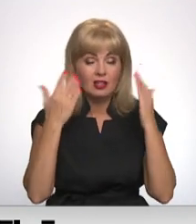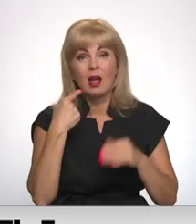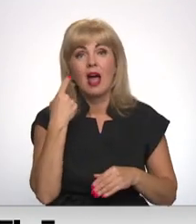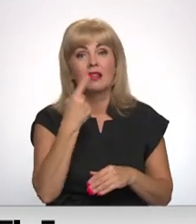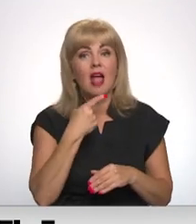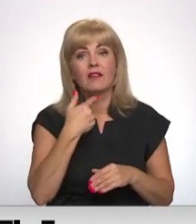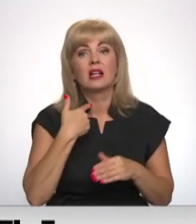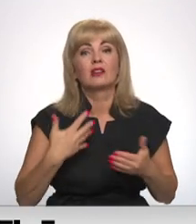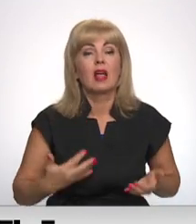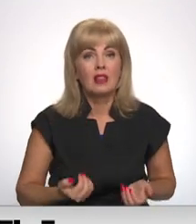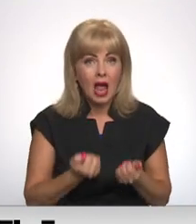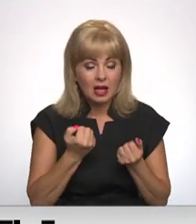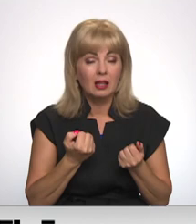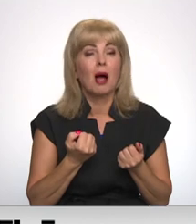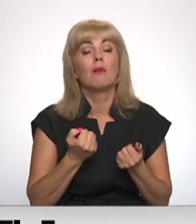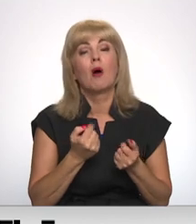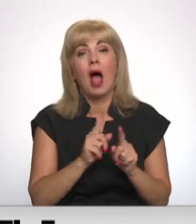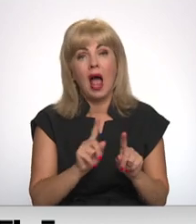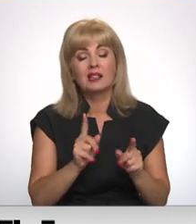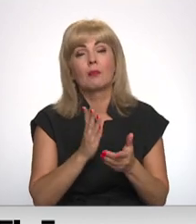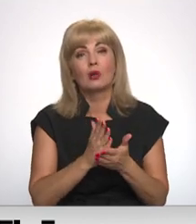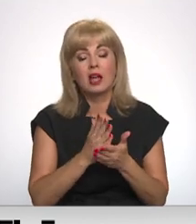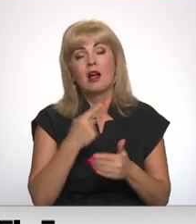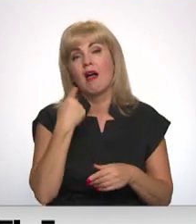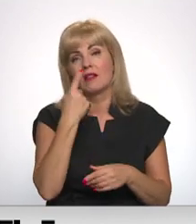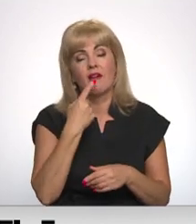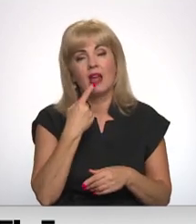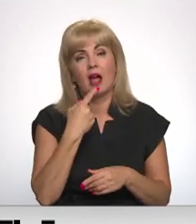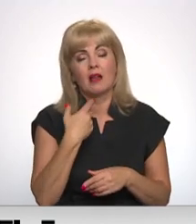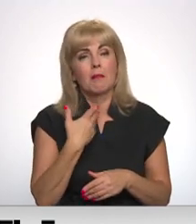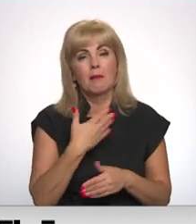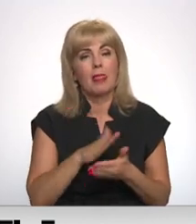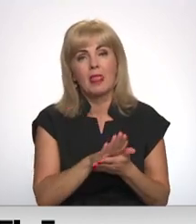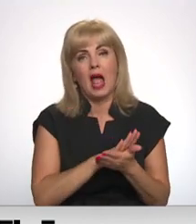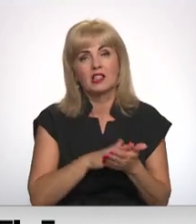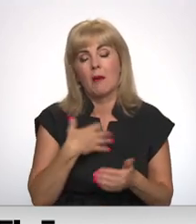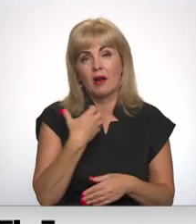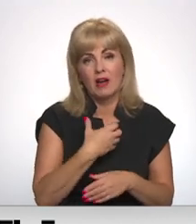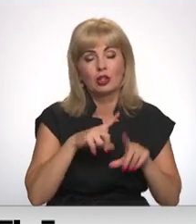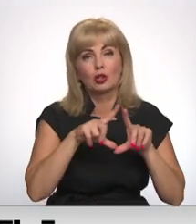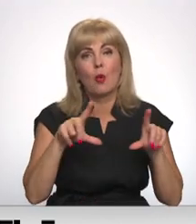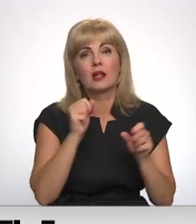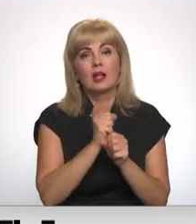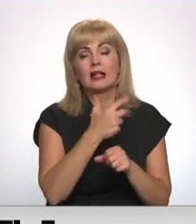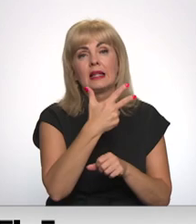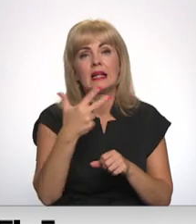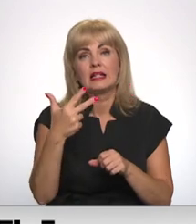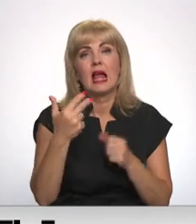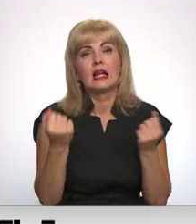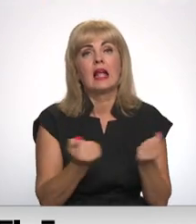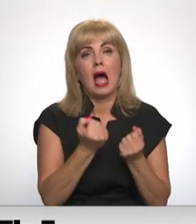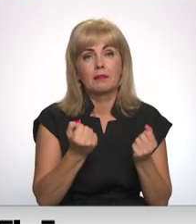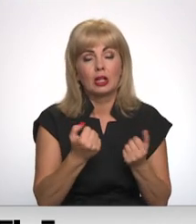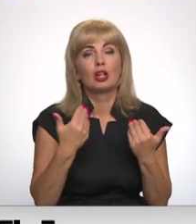mūs neglāb, un mēs esam tur, kur mēs esam. Mēs nevienam neesam vajadzīgi. Skolā strādāja 33 darbinieki, ar kuriem